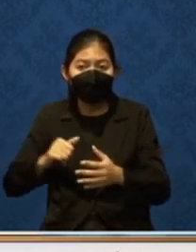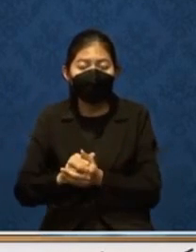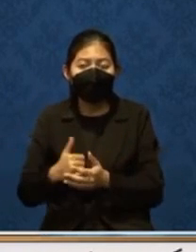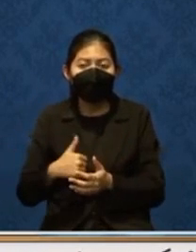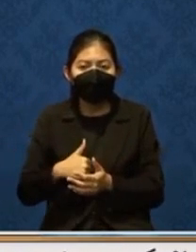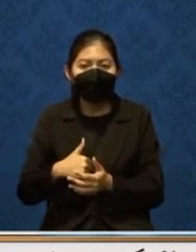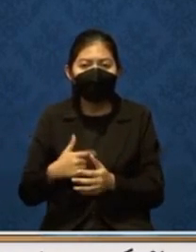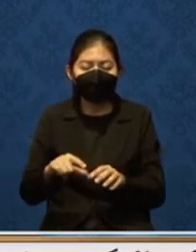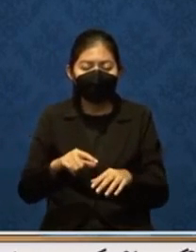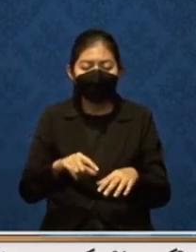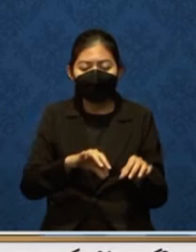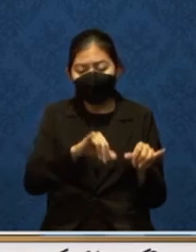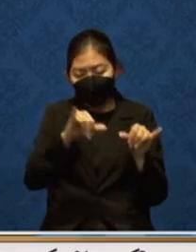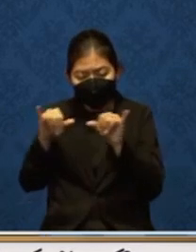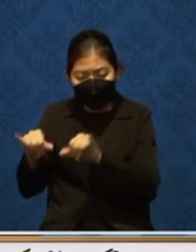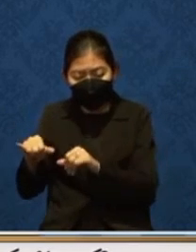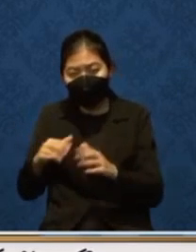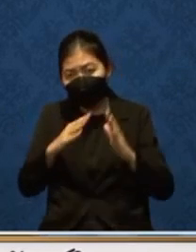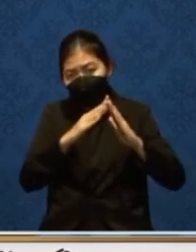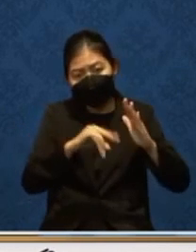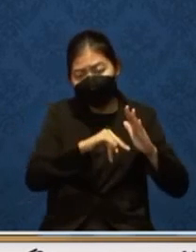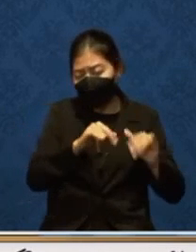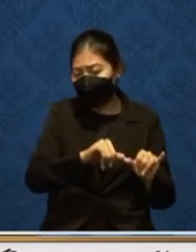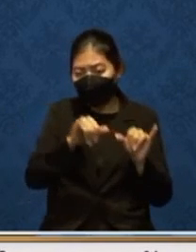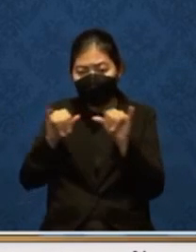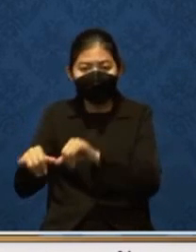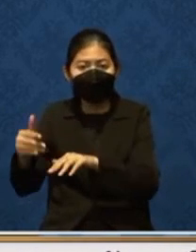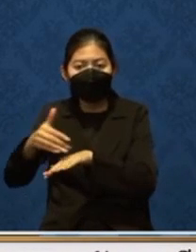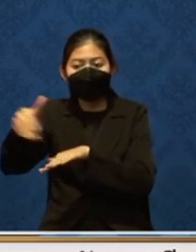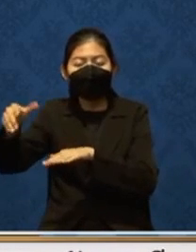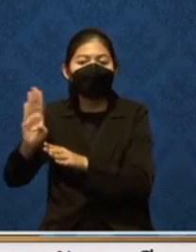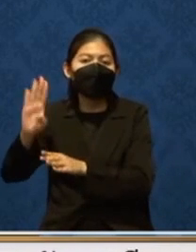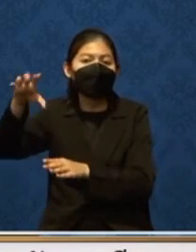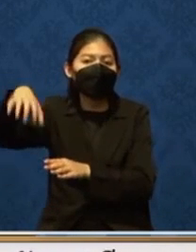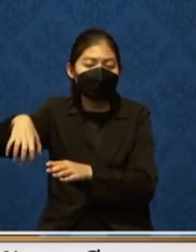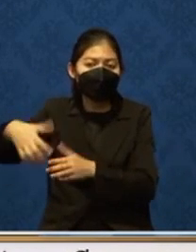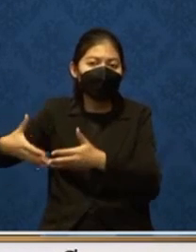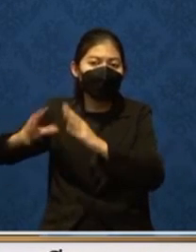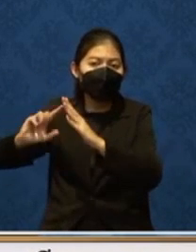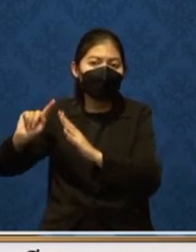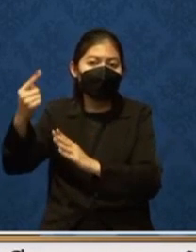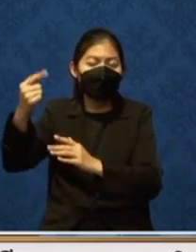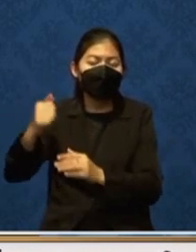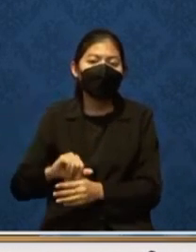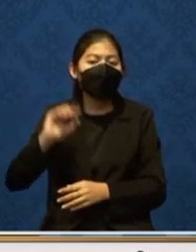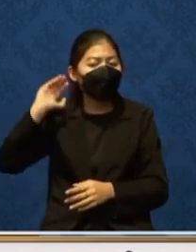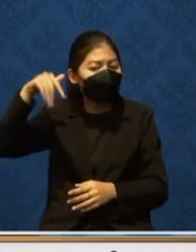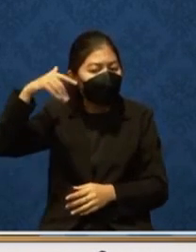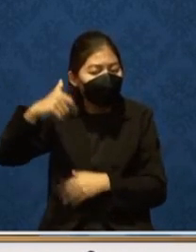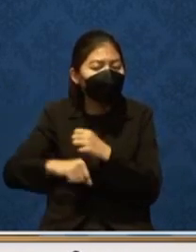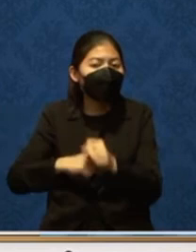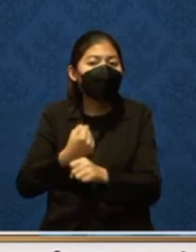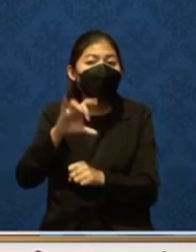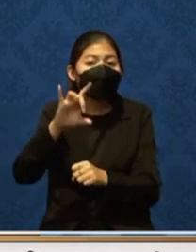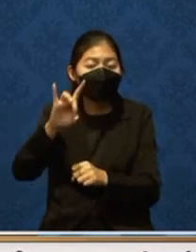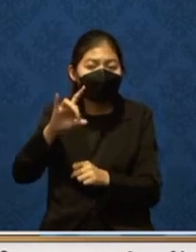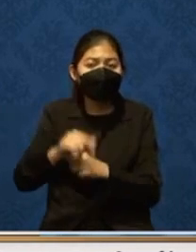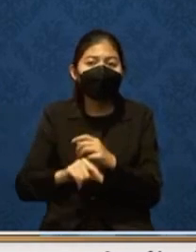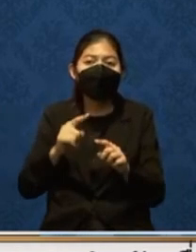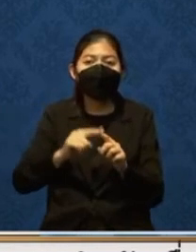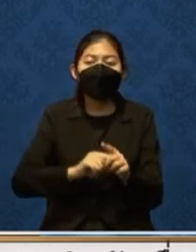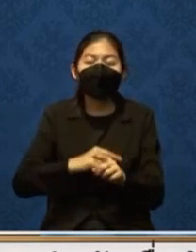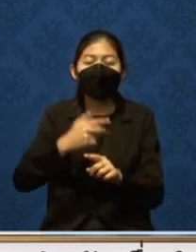ารย้ายที่อยู่สั Religion ไปที่อื่น socialismจนเวลาผ่านไป 18 ปี ในเดือนมีนาคม 2558